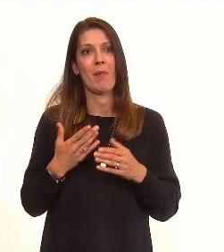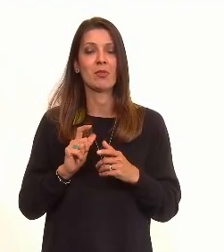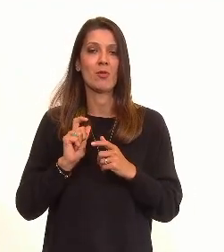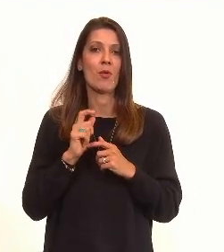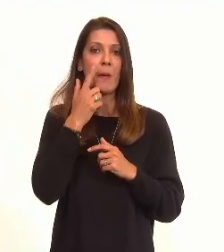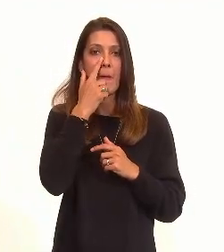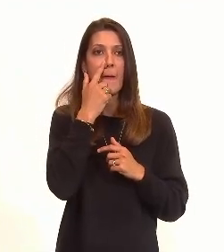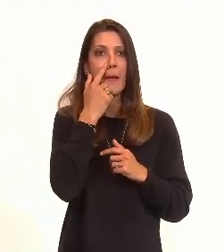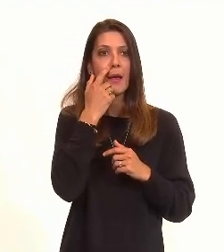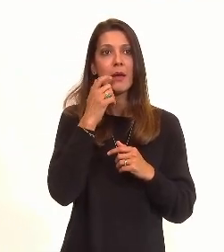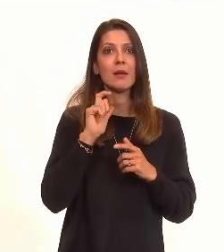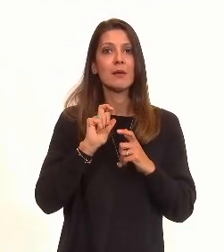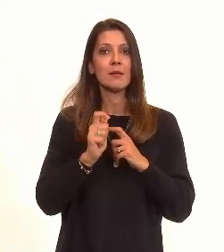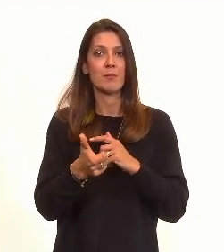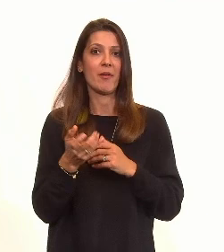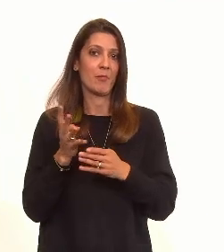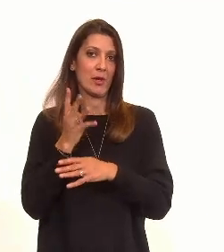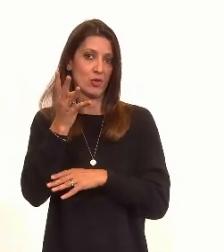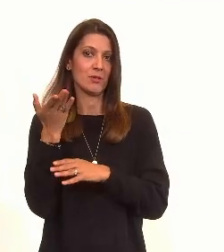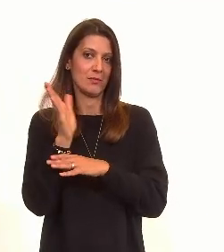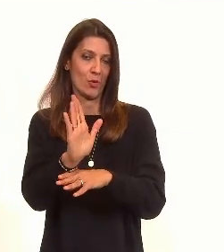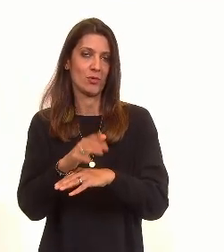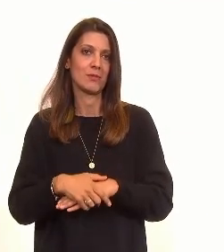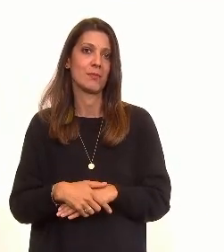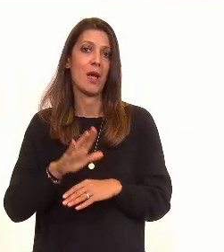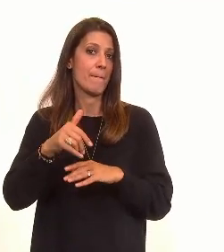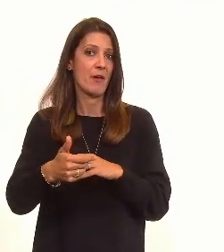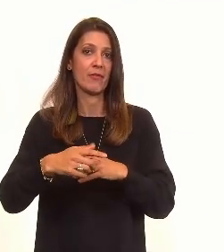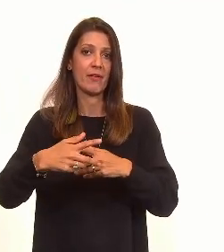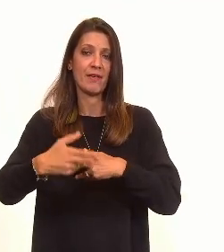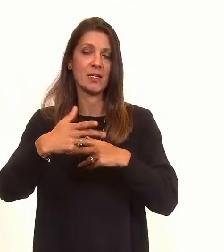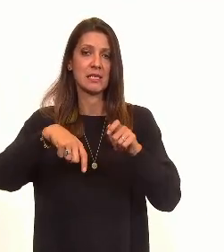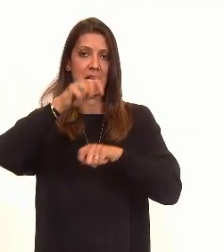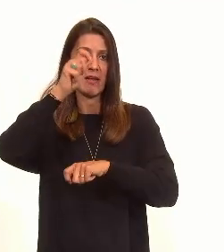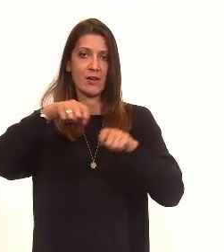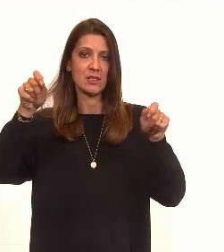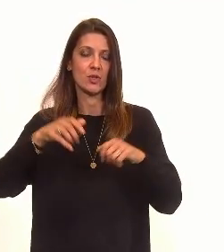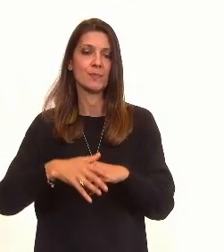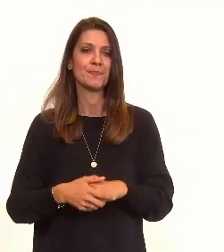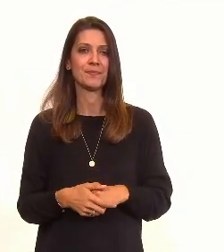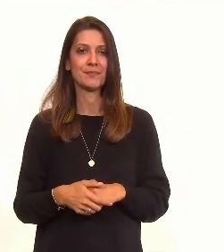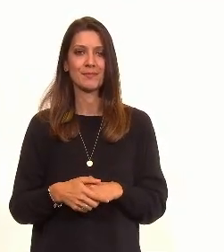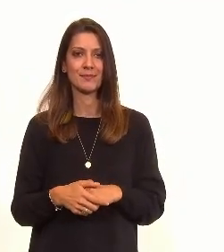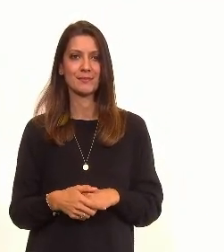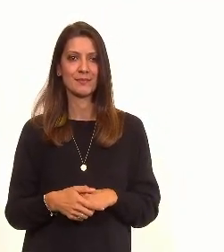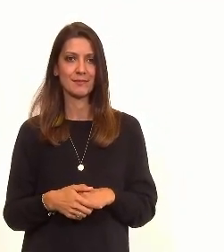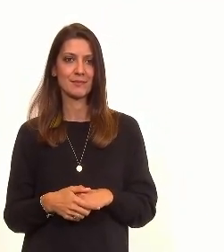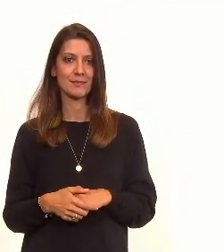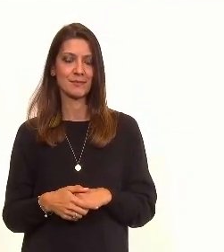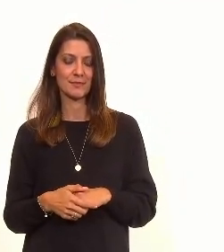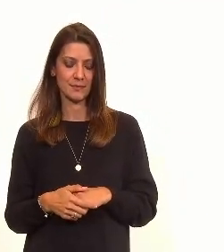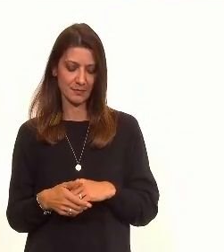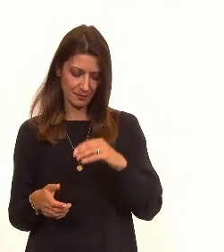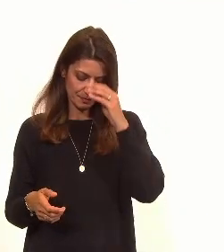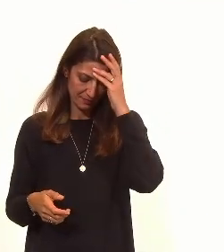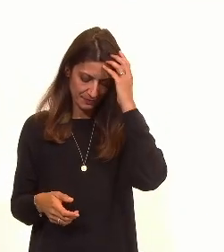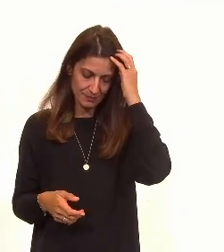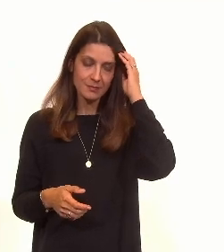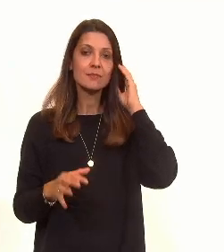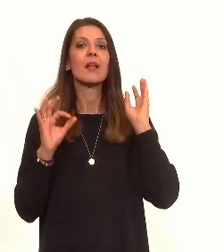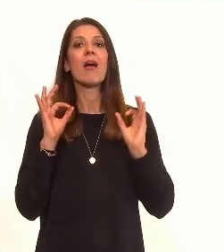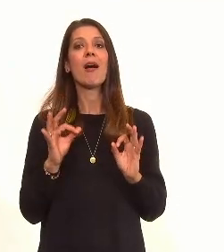représentants des agents. On a essayé d'avoir un panel assez large pour présenter le constat de base et